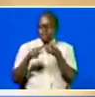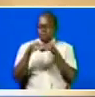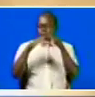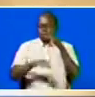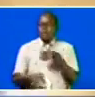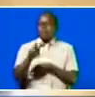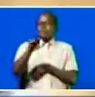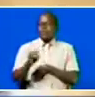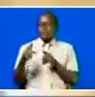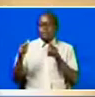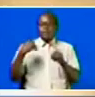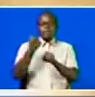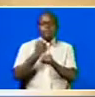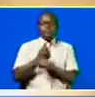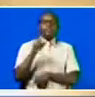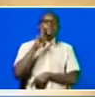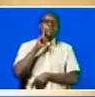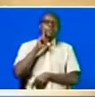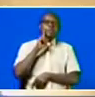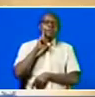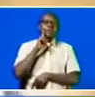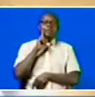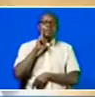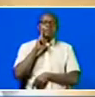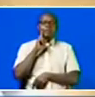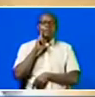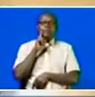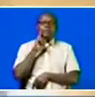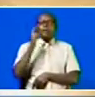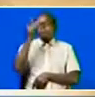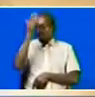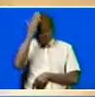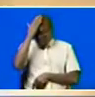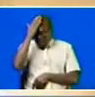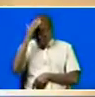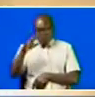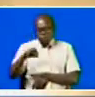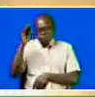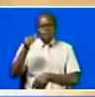ambao tunazozifanya kuanzia kesho na kesho kutwa, kwamba yeye mwenyewe atakuwa binafsi akitafuta wachezaji ambao